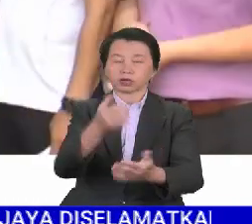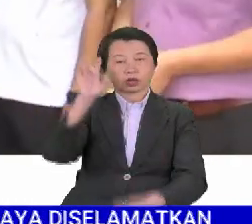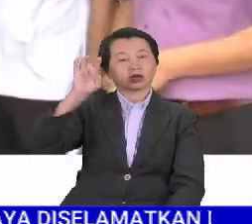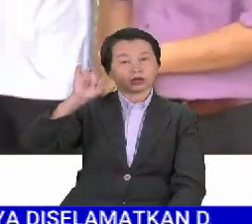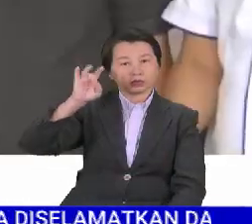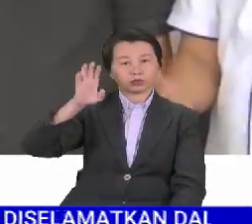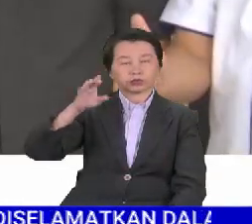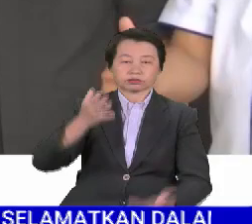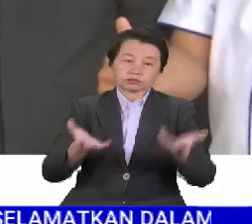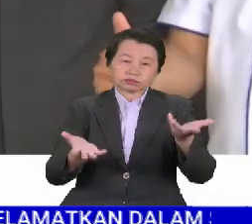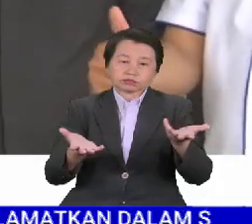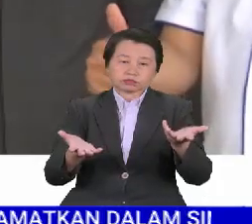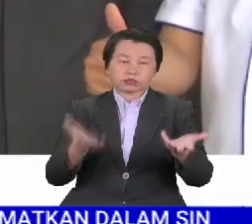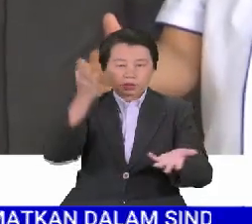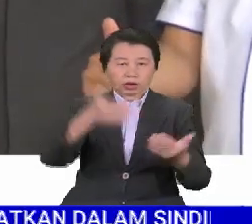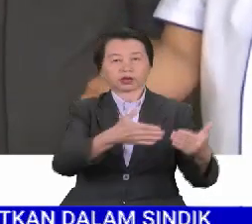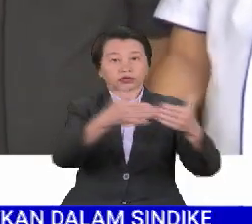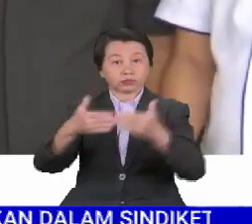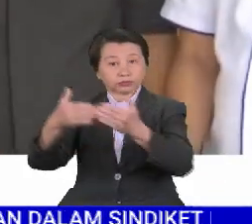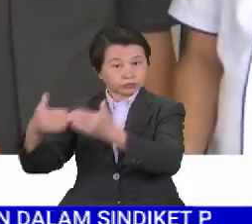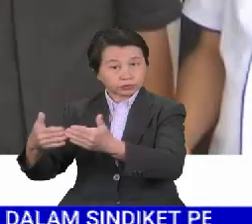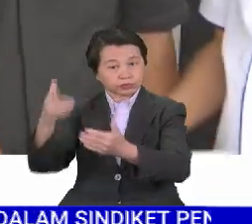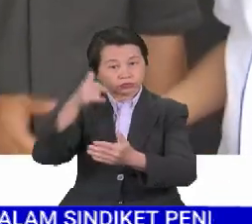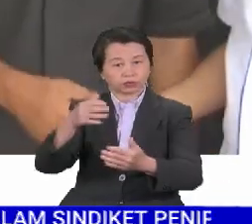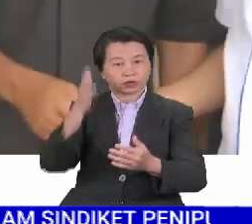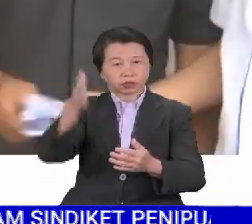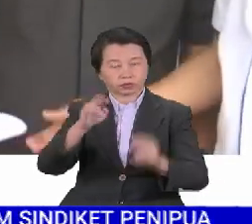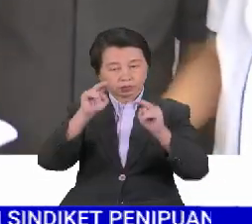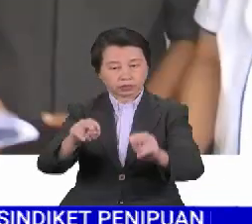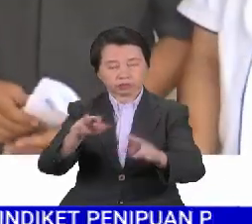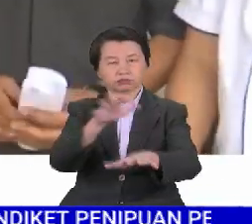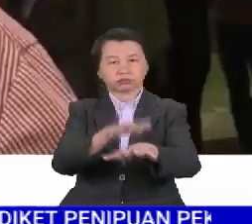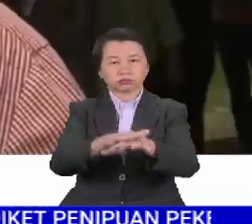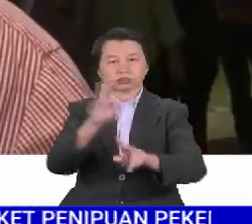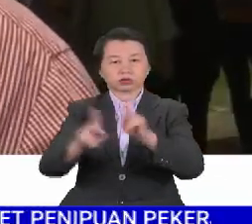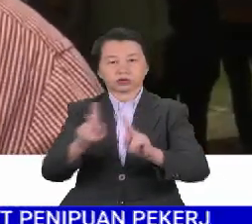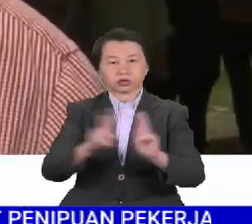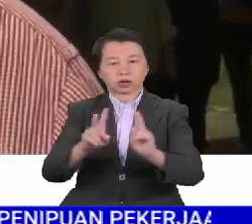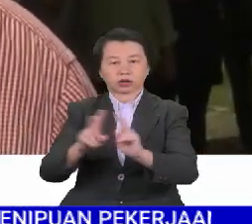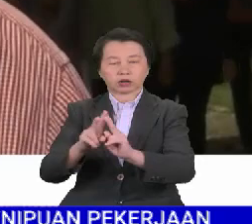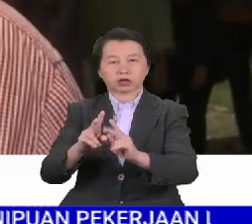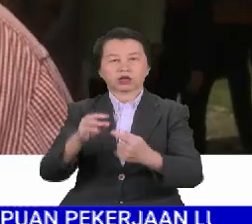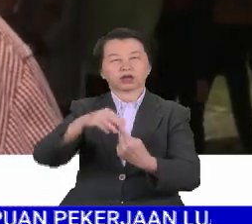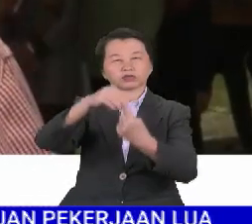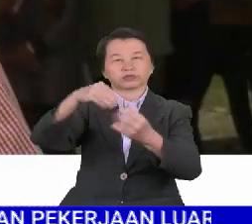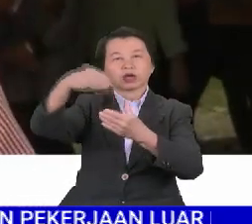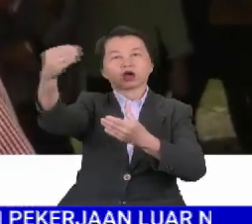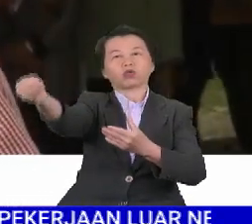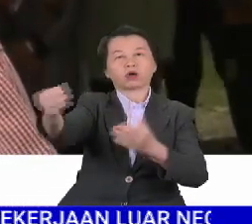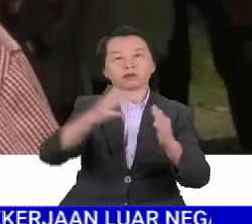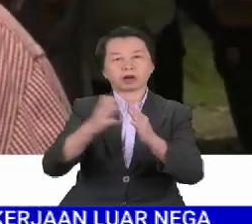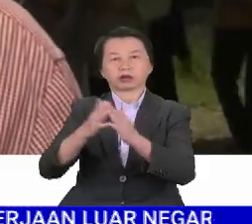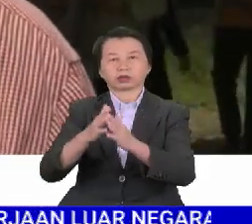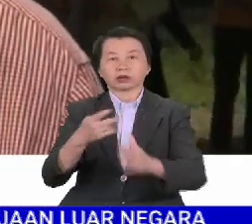insyaAllah kita akan teruskan program ini kerana kita melihat sambutan dari kampung terutama sekali di luar bandar, kita